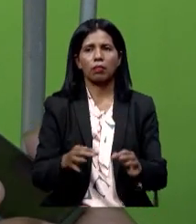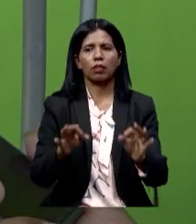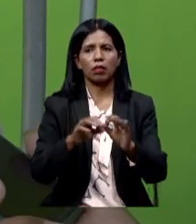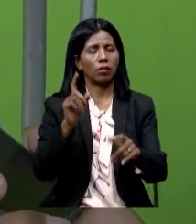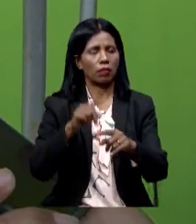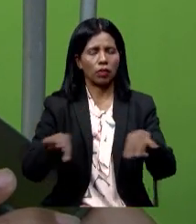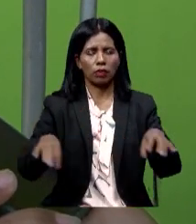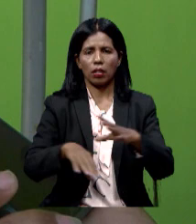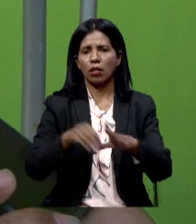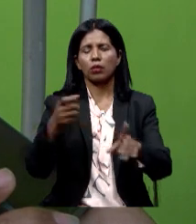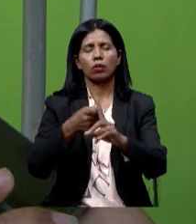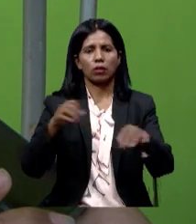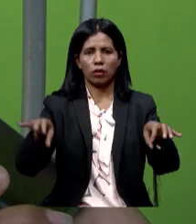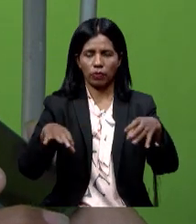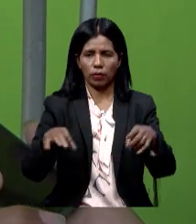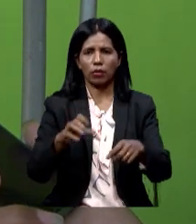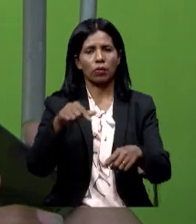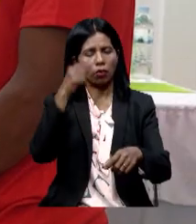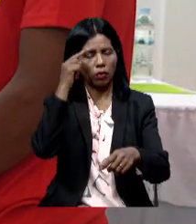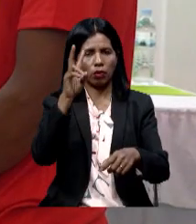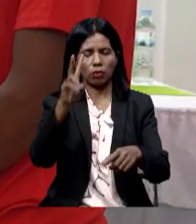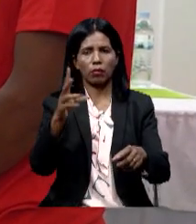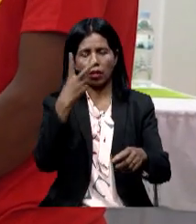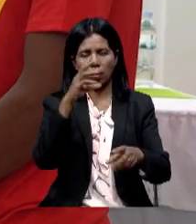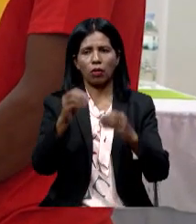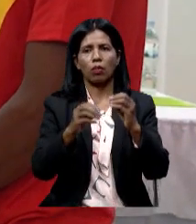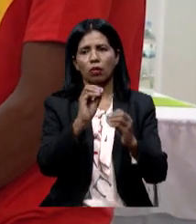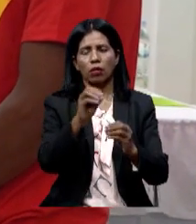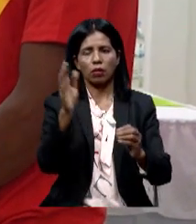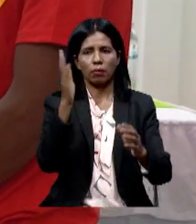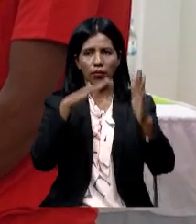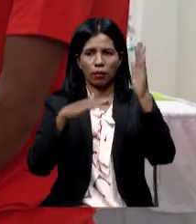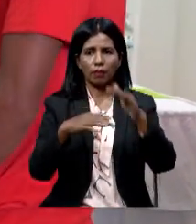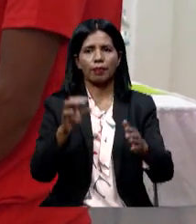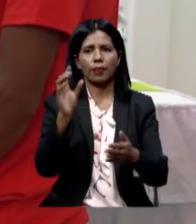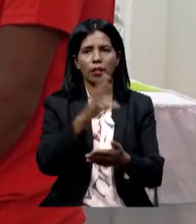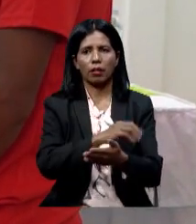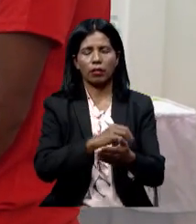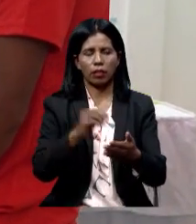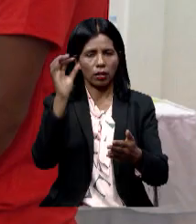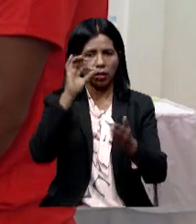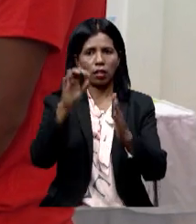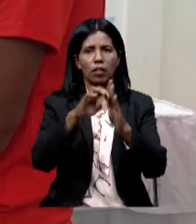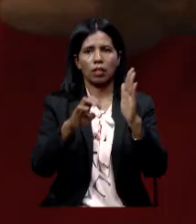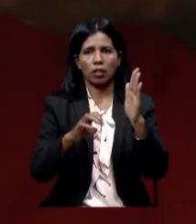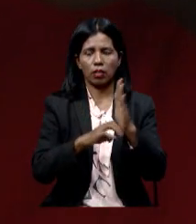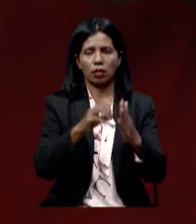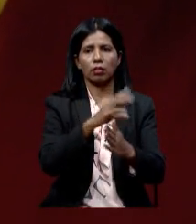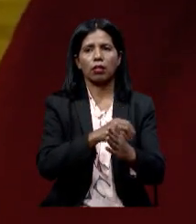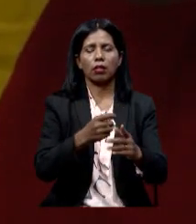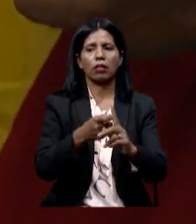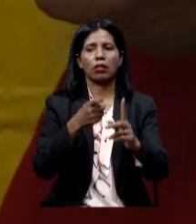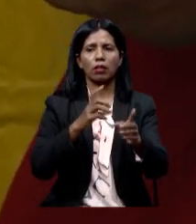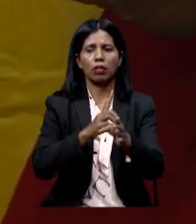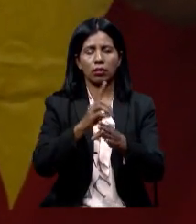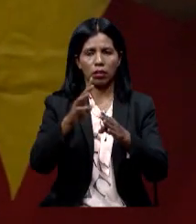sistema para governo ruane atu bele resolve ne problema. Tuir dado susi secretário Estado Formação Profissional do Emprego, lihusi